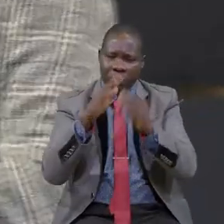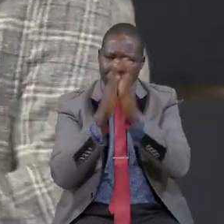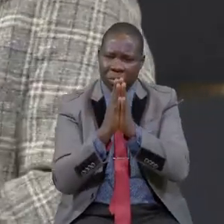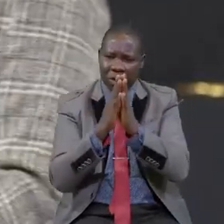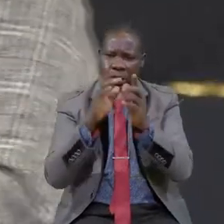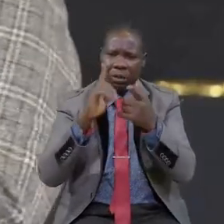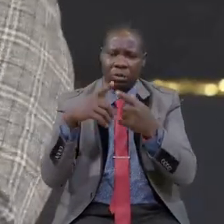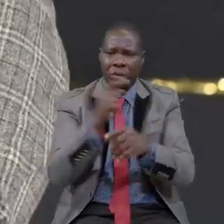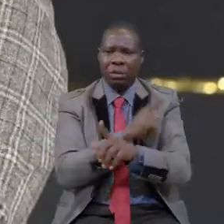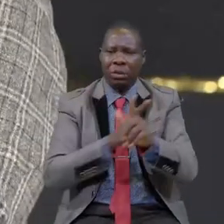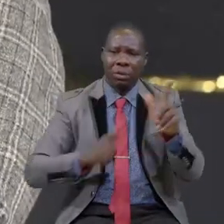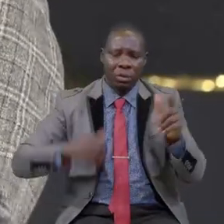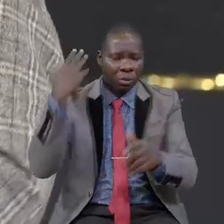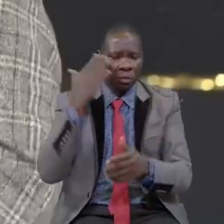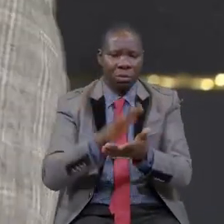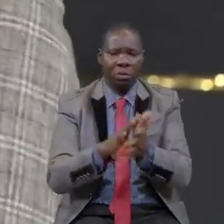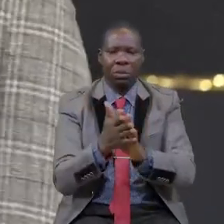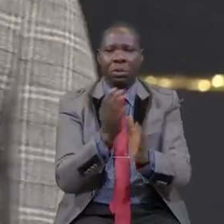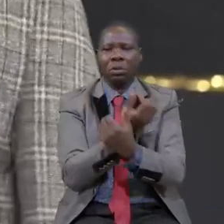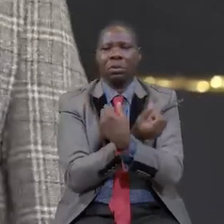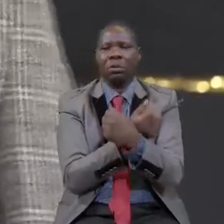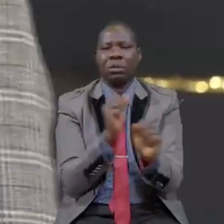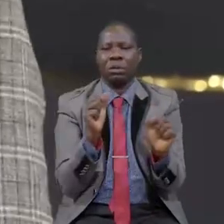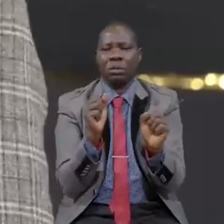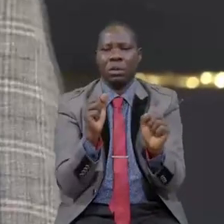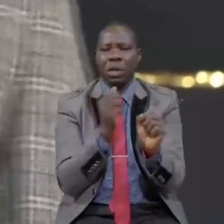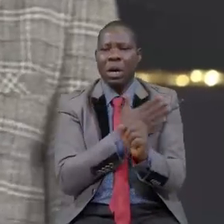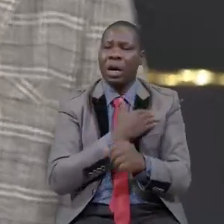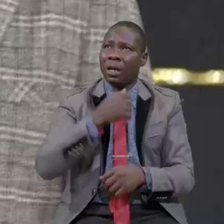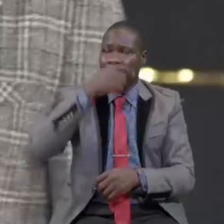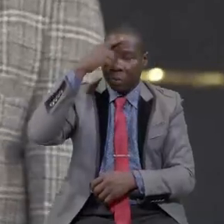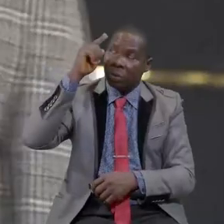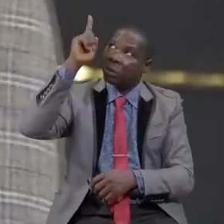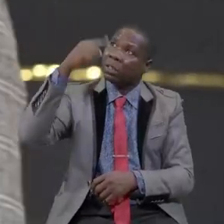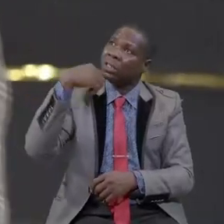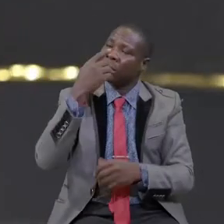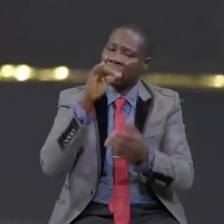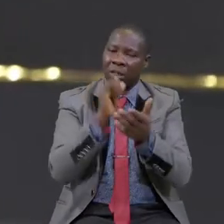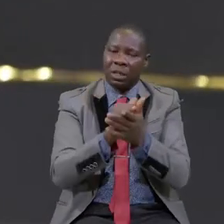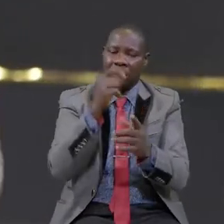Seigneur sera sauvé. Et parce qu'il a